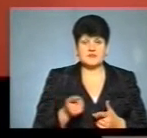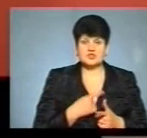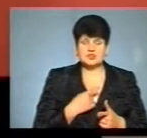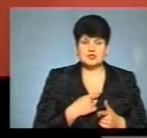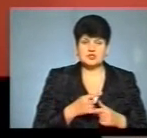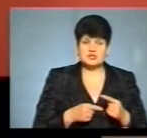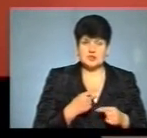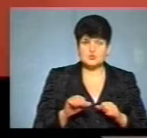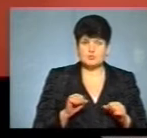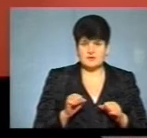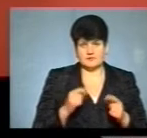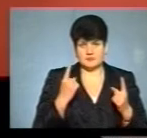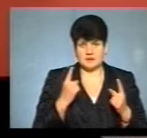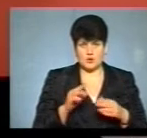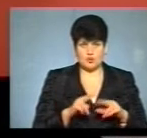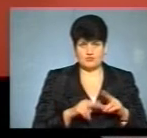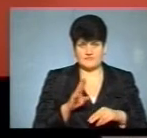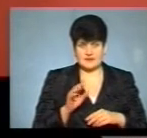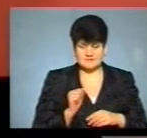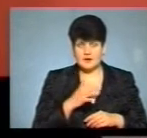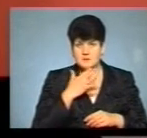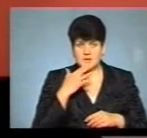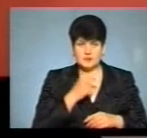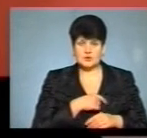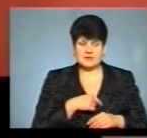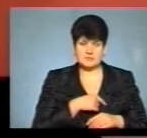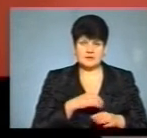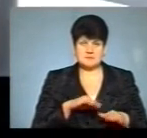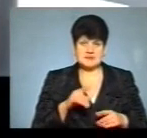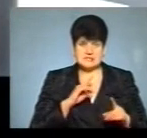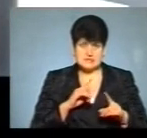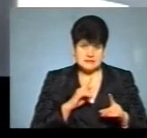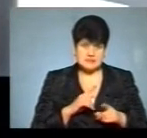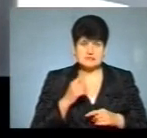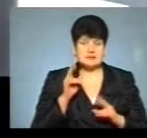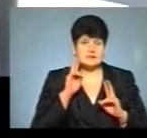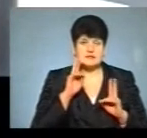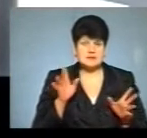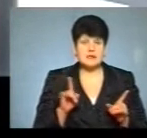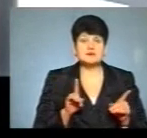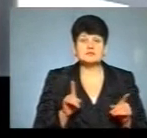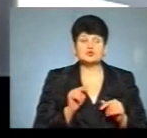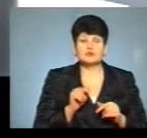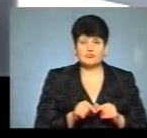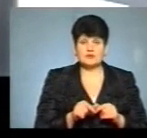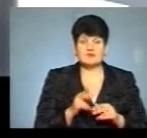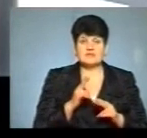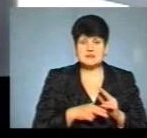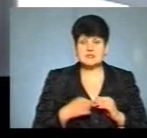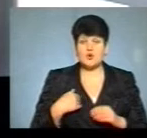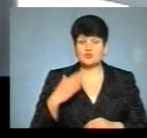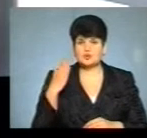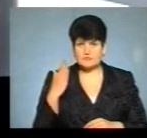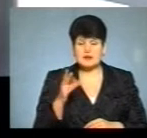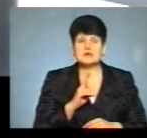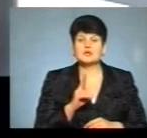через управління капітального будівництва. Багато депутатів навіть після сесії не знали, за що вони в кінцевому етапі проголосували, то, власне,